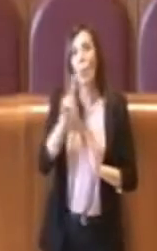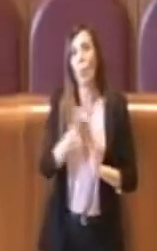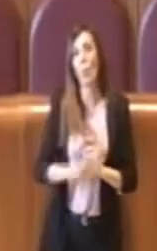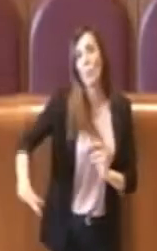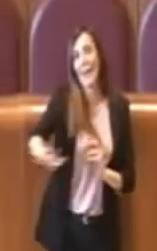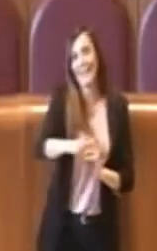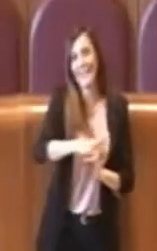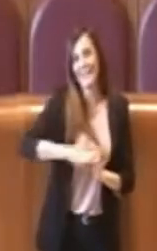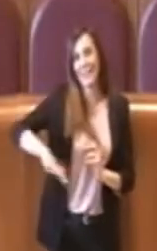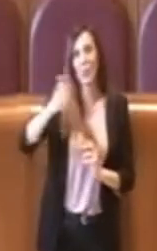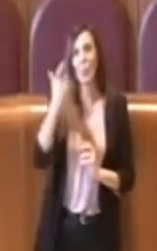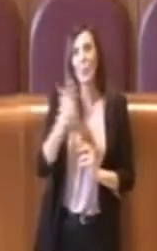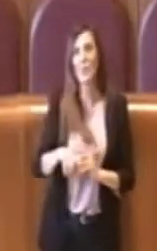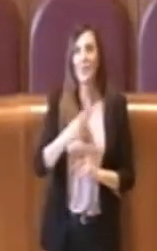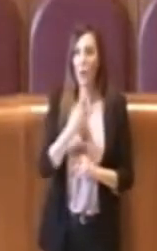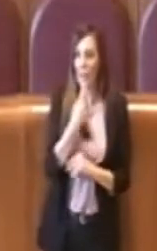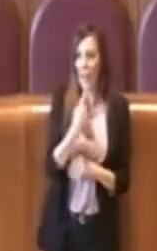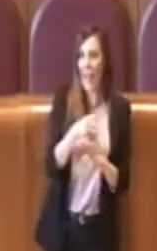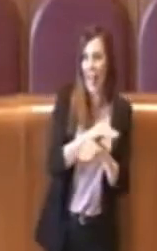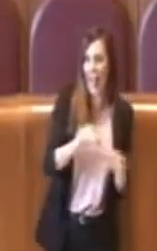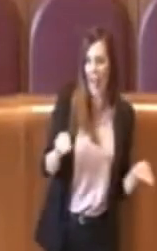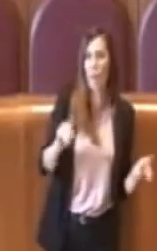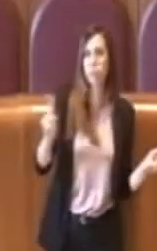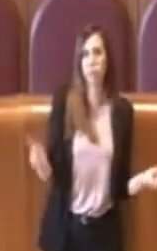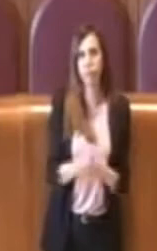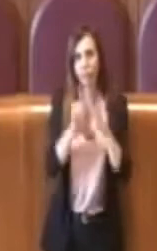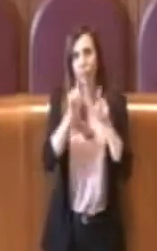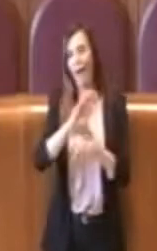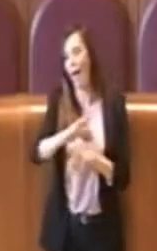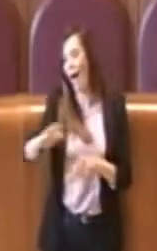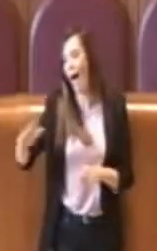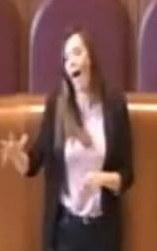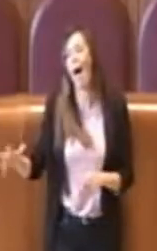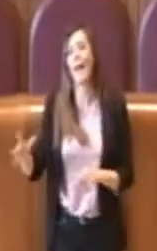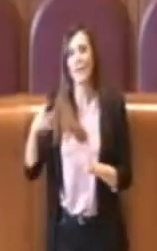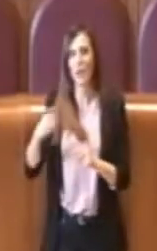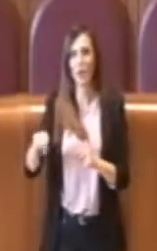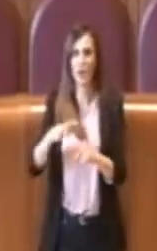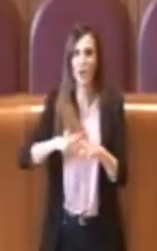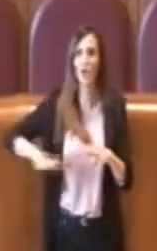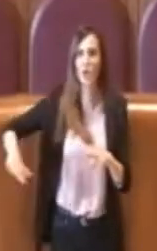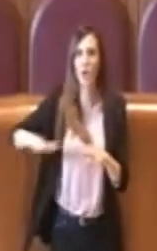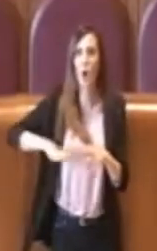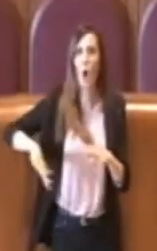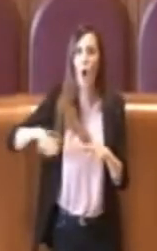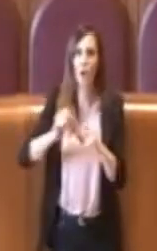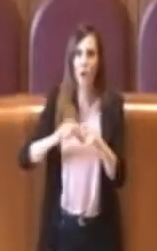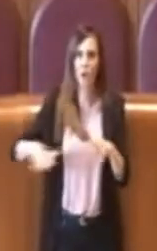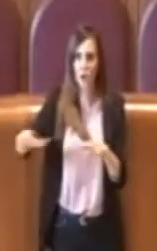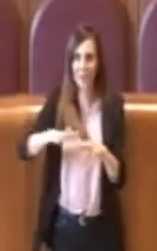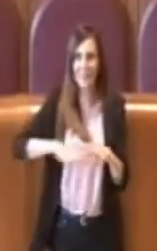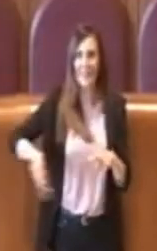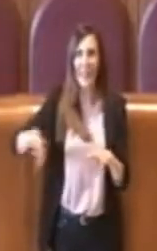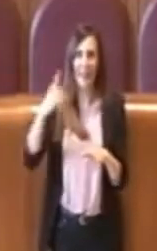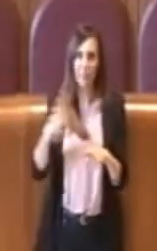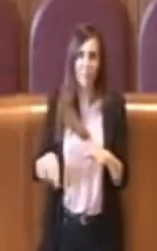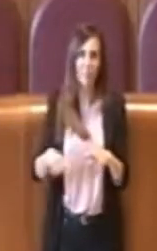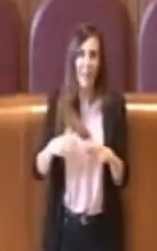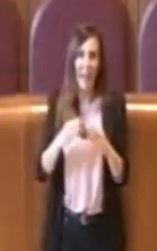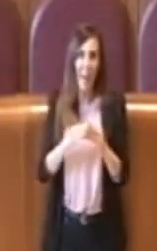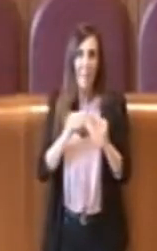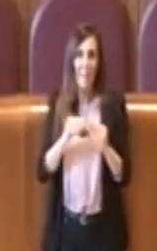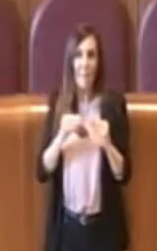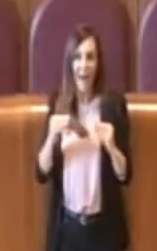luoghi, perché come si parla dell'Eur si può parlare anche di altri posti della città, e con materiale appunto che non altera